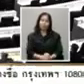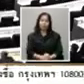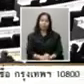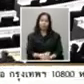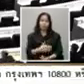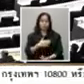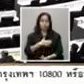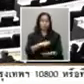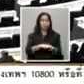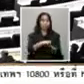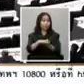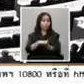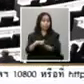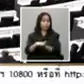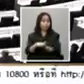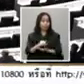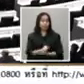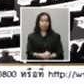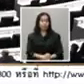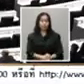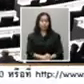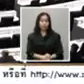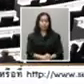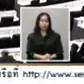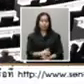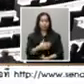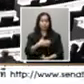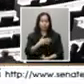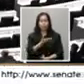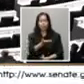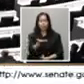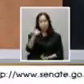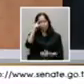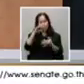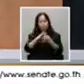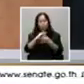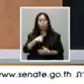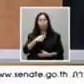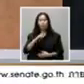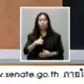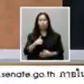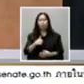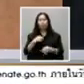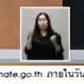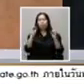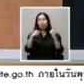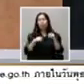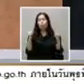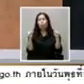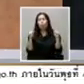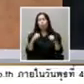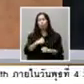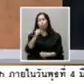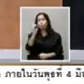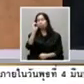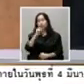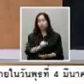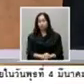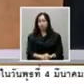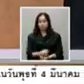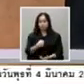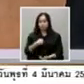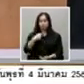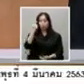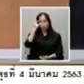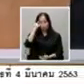ผมขอร้องท่านสมาชิกนะครับว่า ท่าน ไม่ต้องห่วงแล้วครับผมไม่เคยกลัวท่านเสรีครับท่านเสรีเป็นวีรบุรุษนา